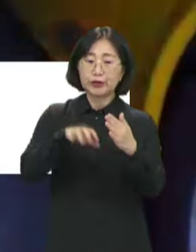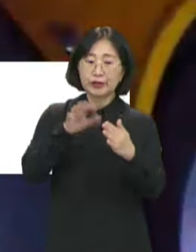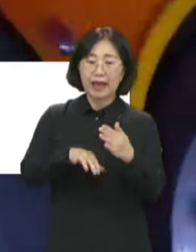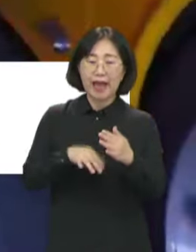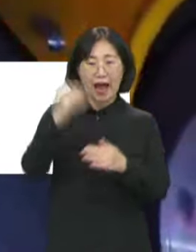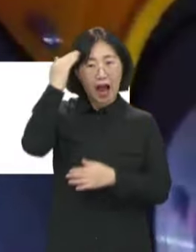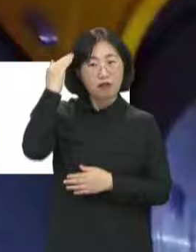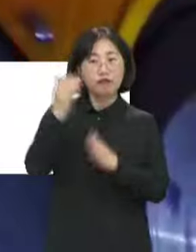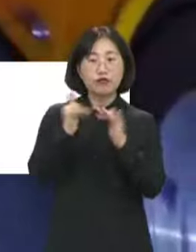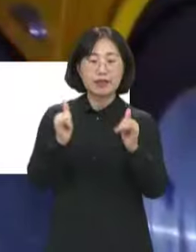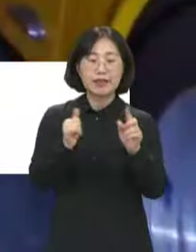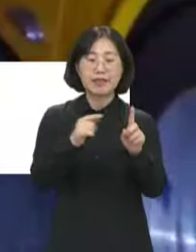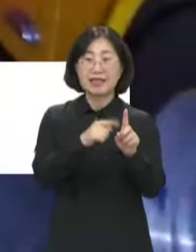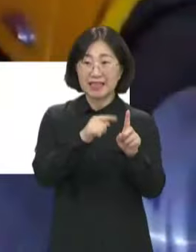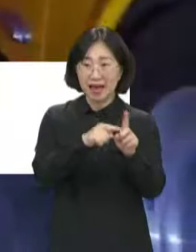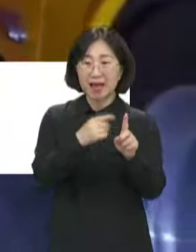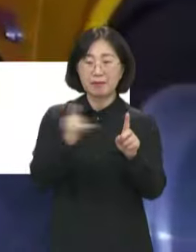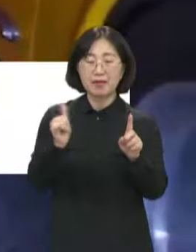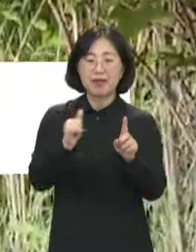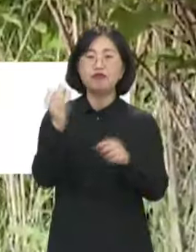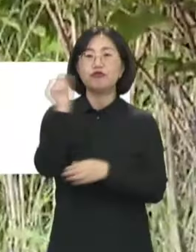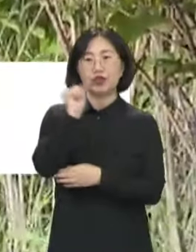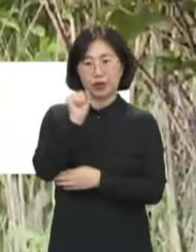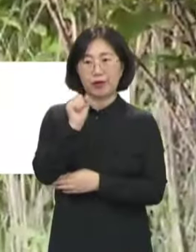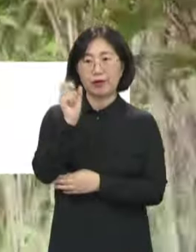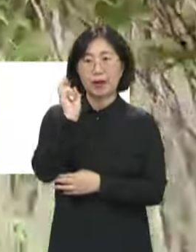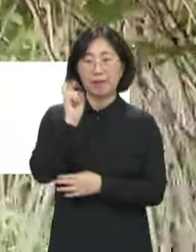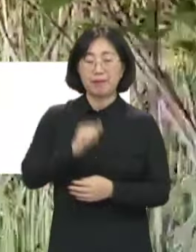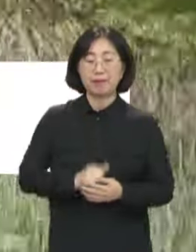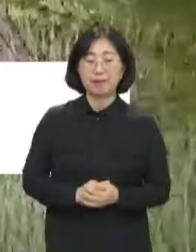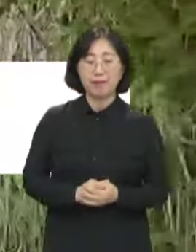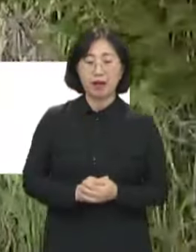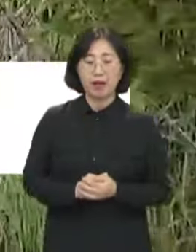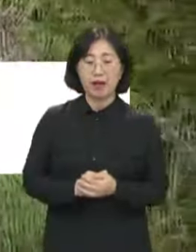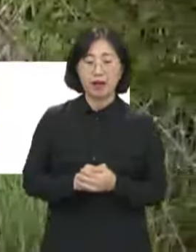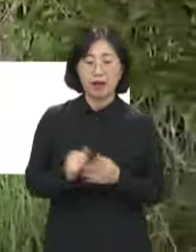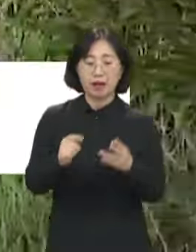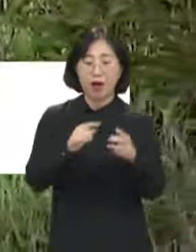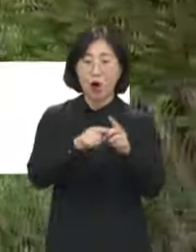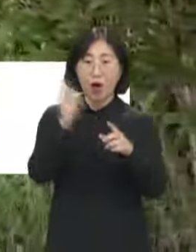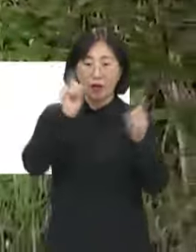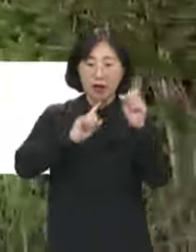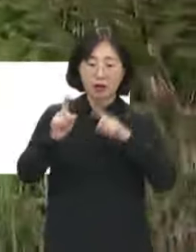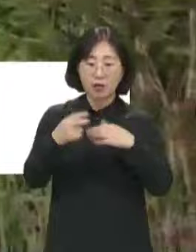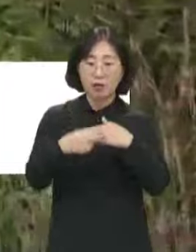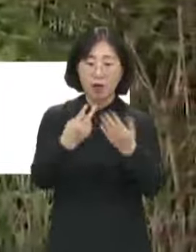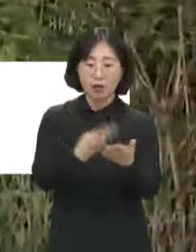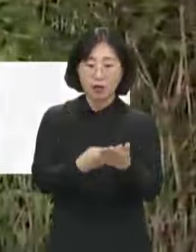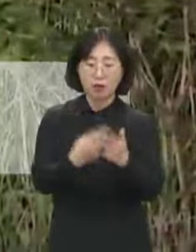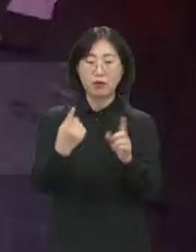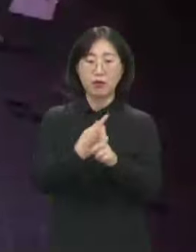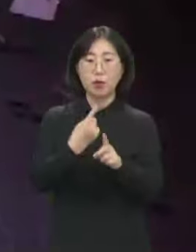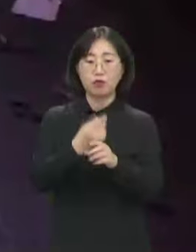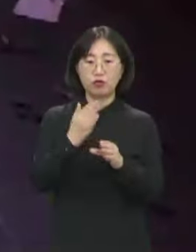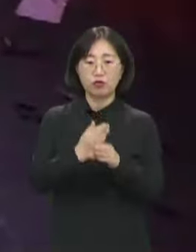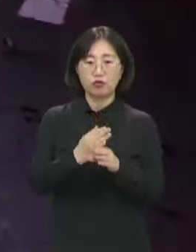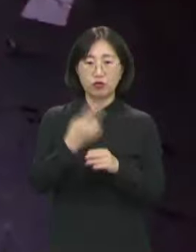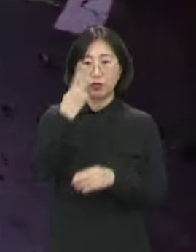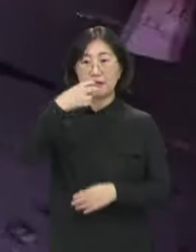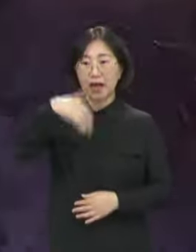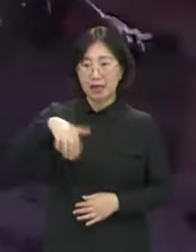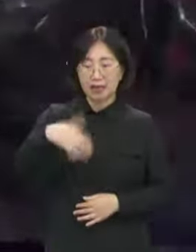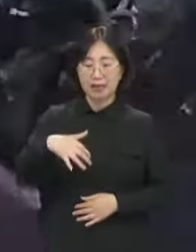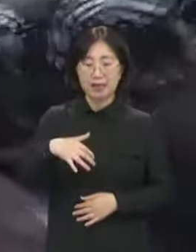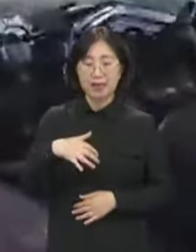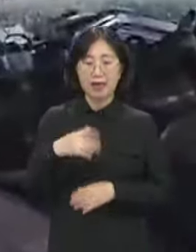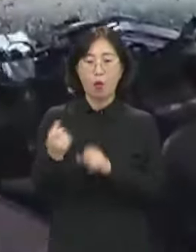운전한 걸로 보고 있습니다. 경찰은 A씨가 해당 사고로 인해 입원 치료를 받고 있어 아직 조사하지 못한 상태라며